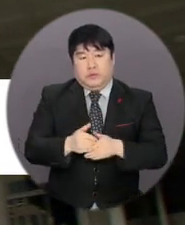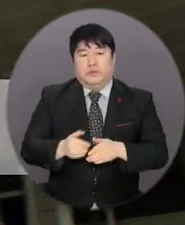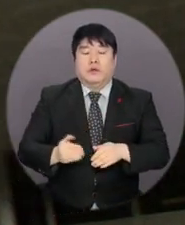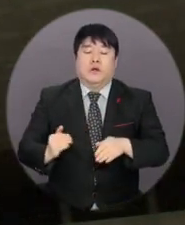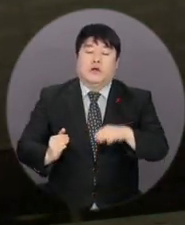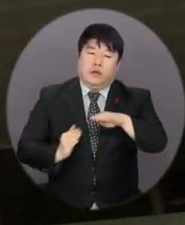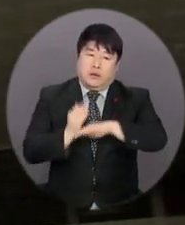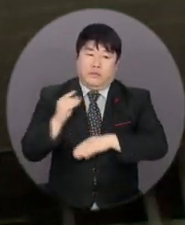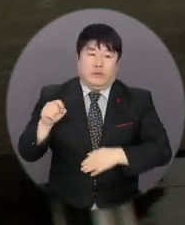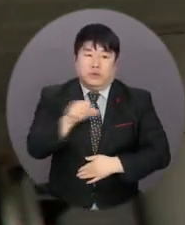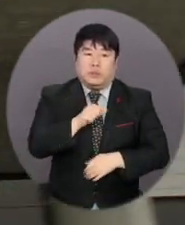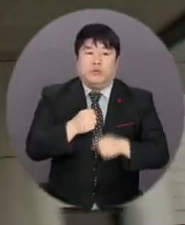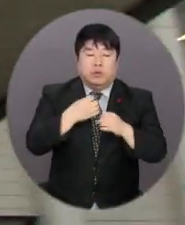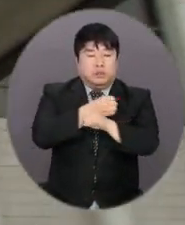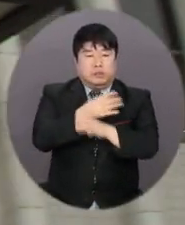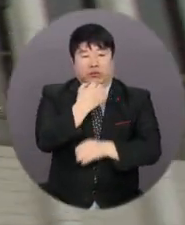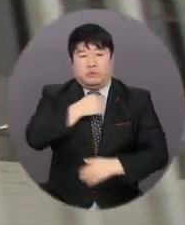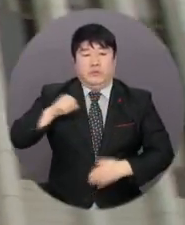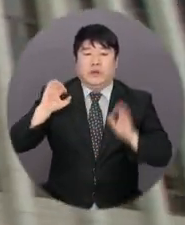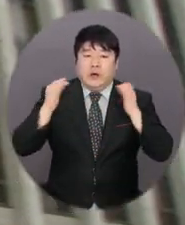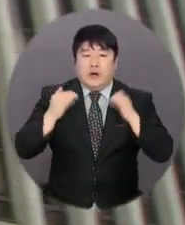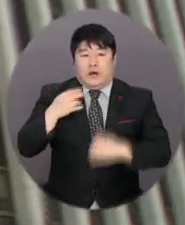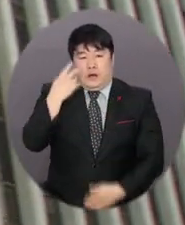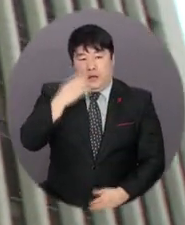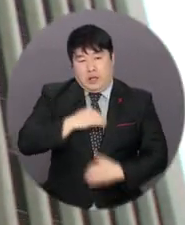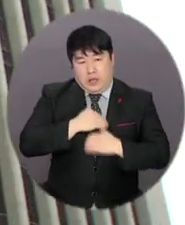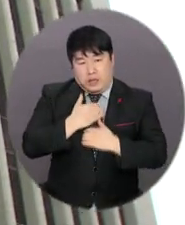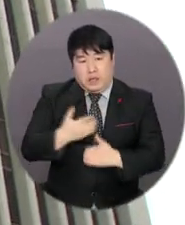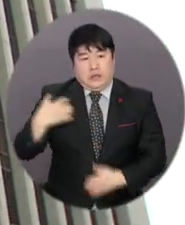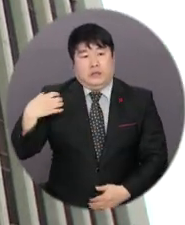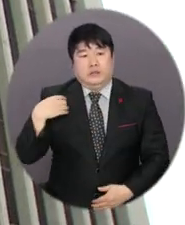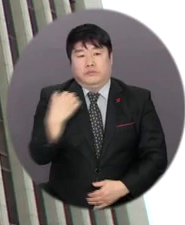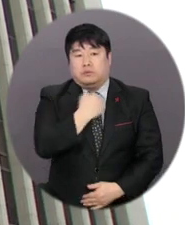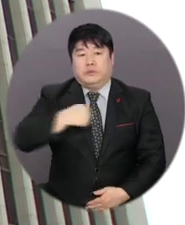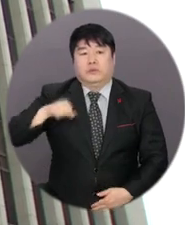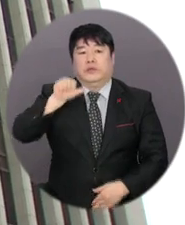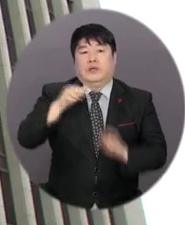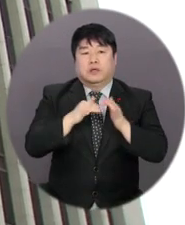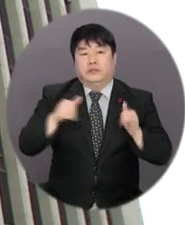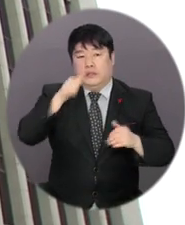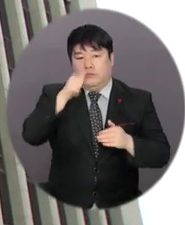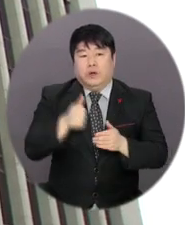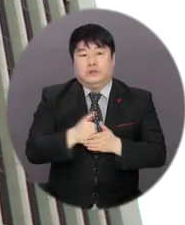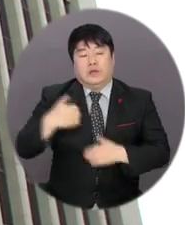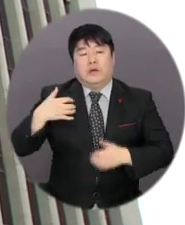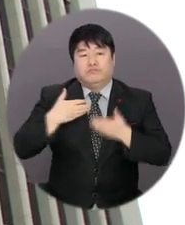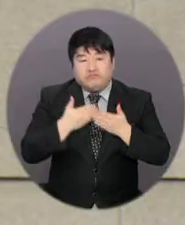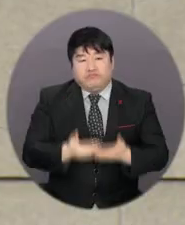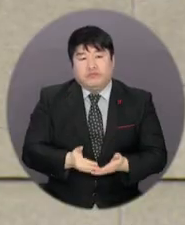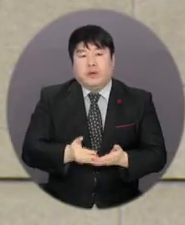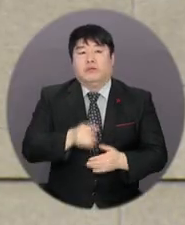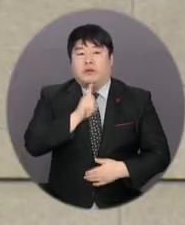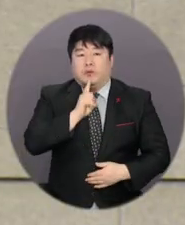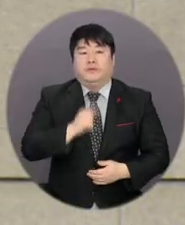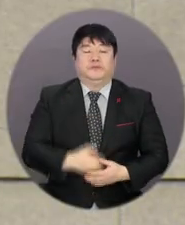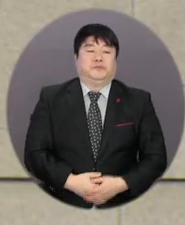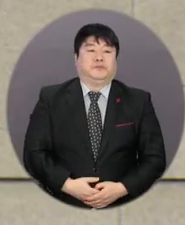과속과 신호위반을 비롯해 어린이 안전에 유의해야 할 의무를 어긴 A씨의 죄책이 무겁다고